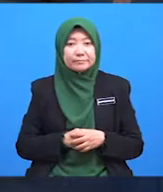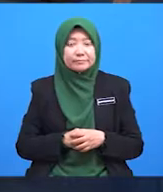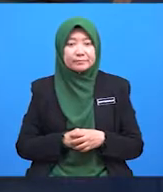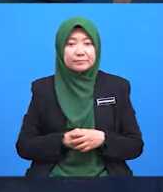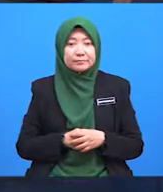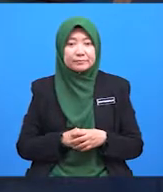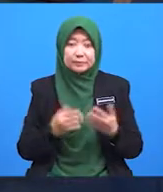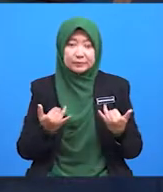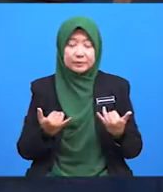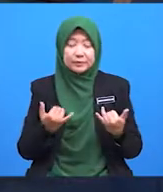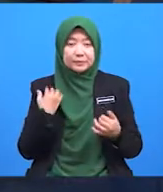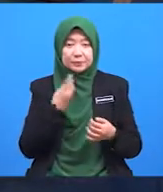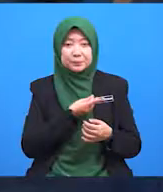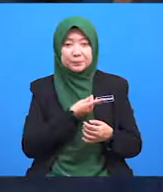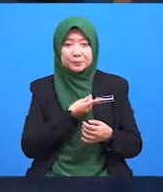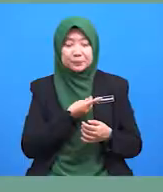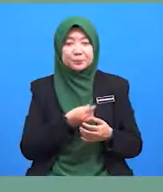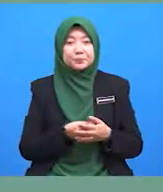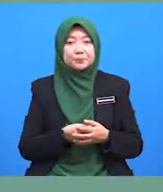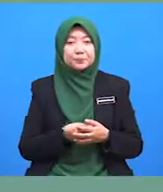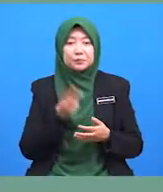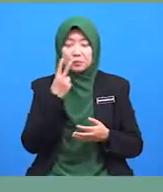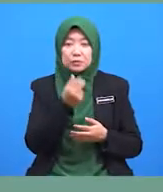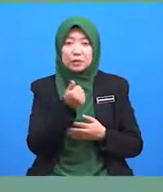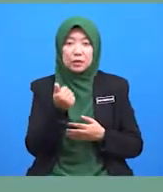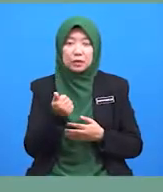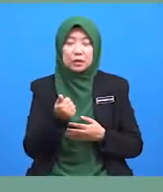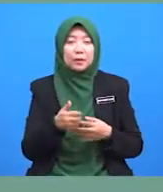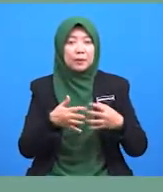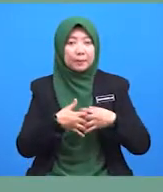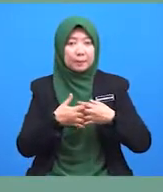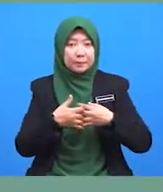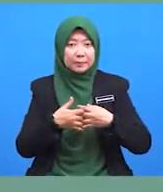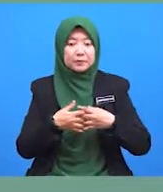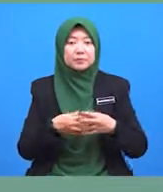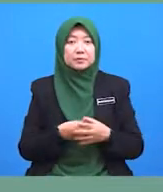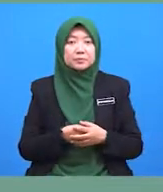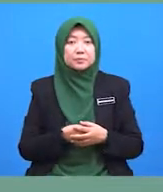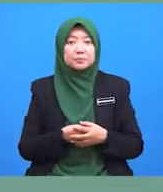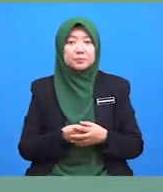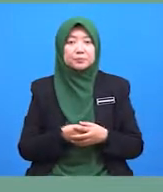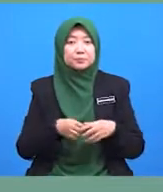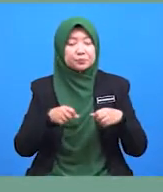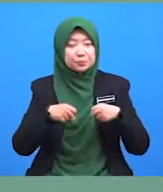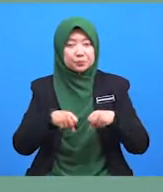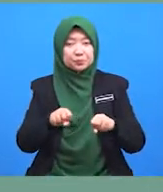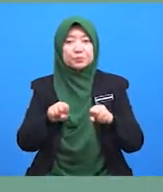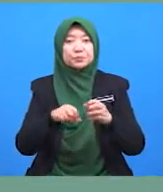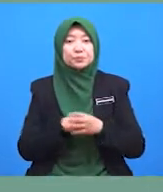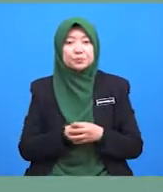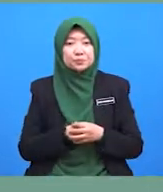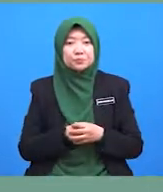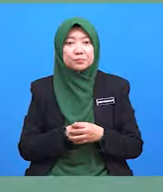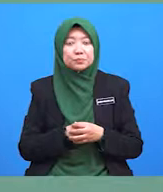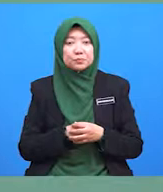Okey, kita akan beralih kepada alatan. Yang pertama, mesin galvanik dan aksesori. Yang kedua, troli